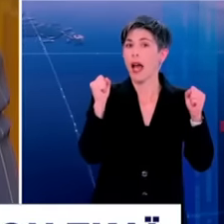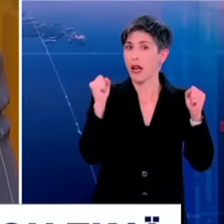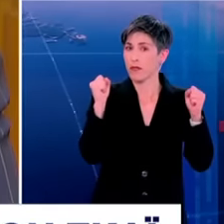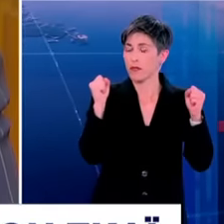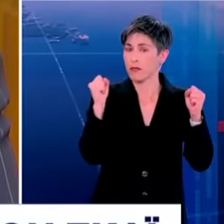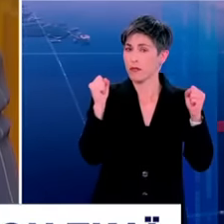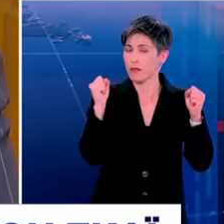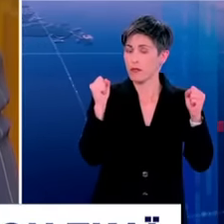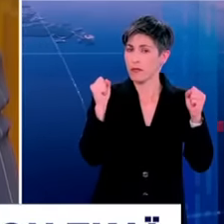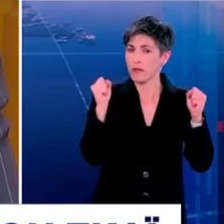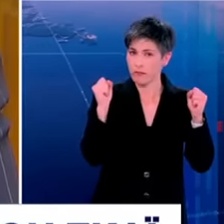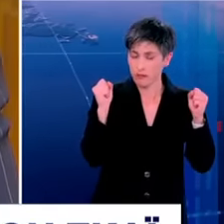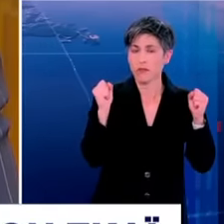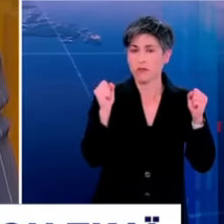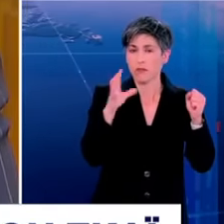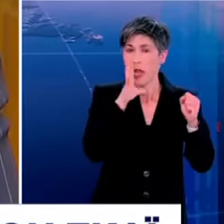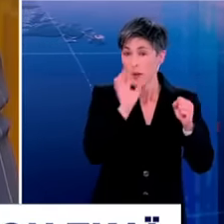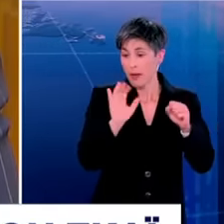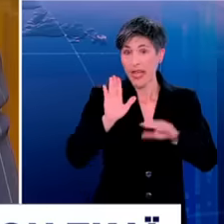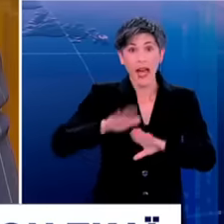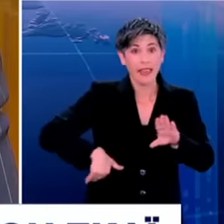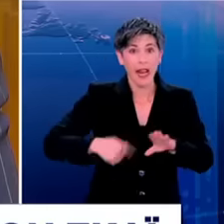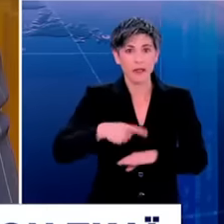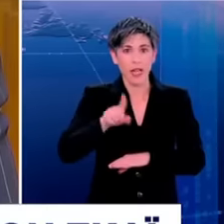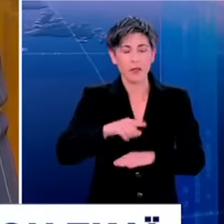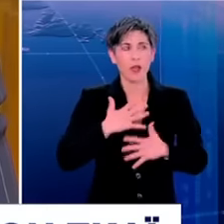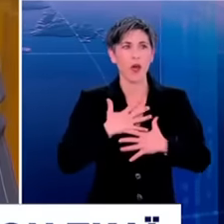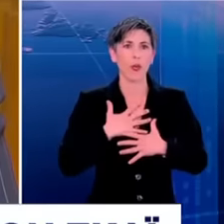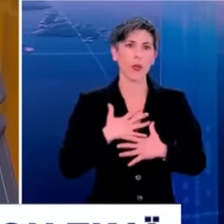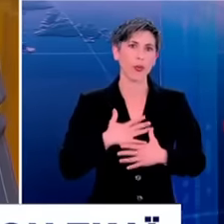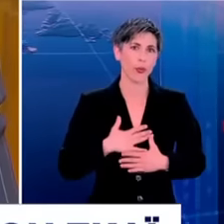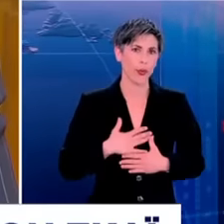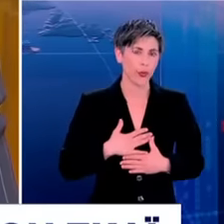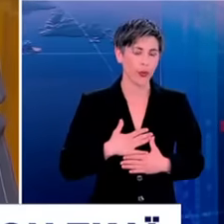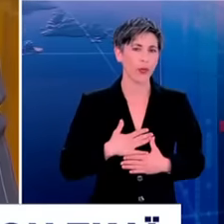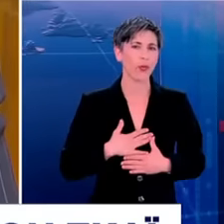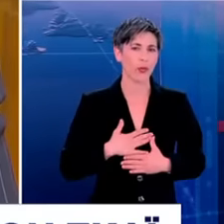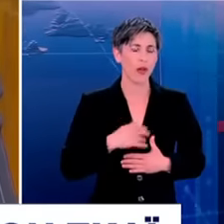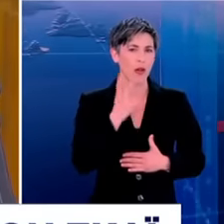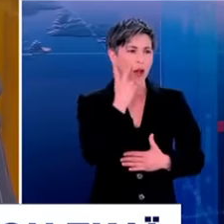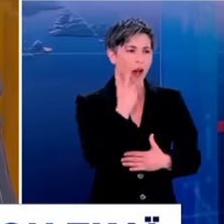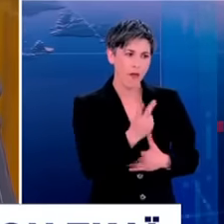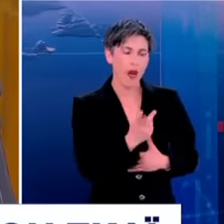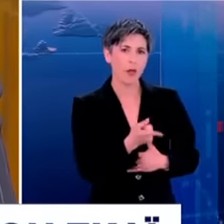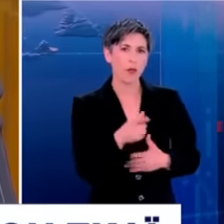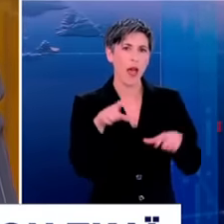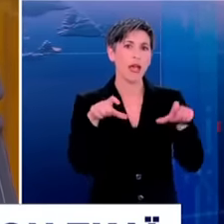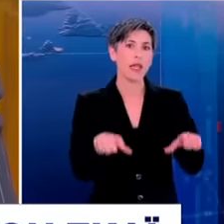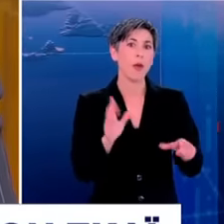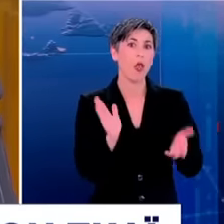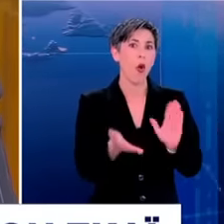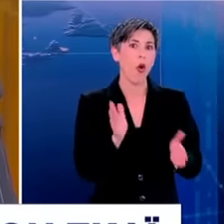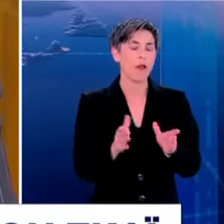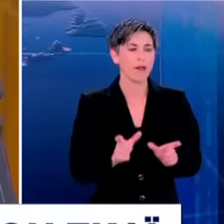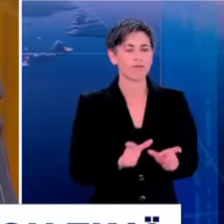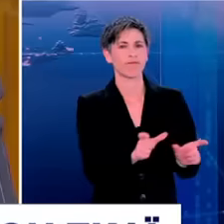Παρακολουθούμε ανακούφιση, η αλήθεια είναι, τις τελευταίες ημέρες να γίνεται κάτι στην πληγή της οπαδικής βίας. Έχουμε